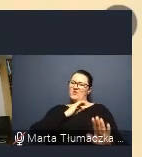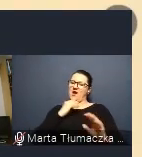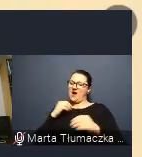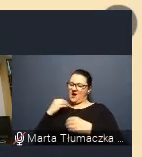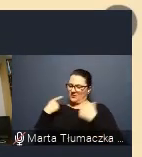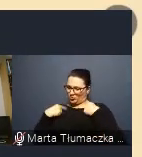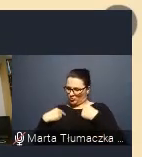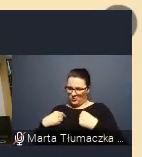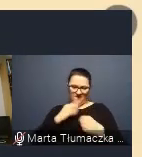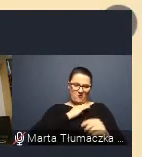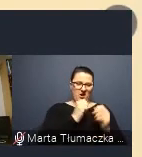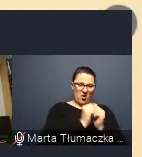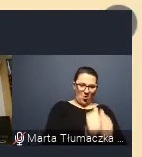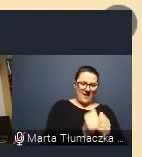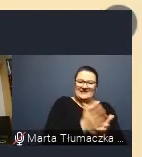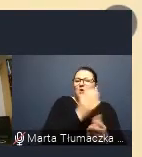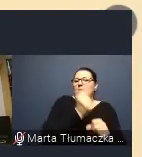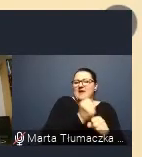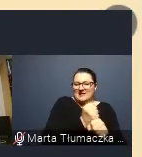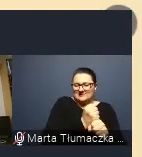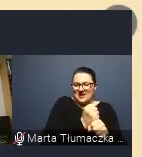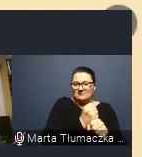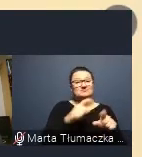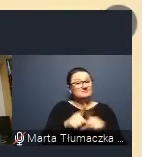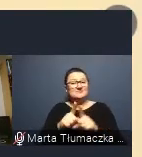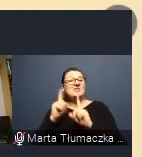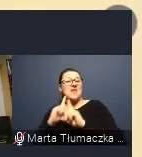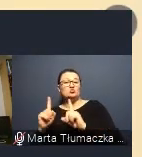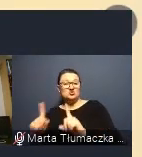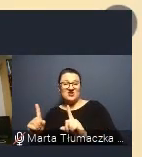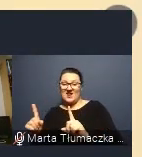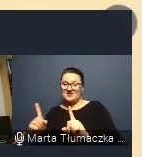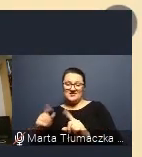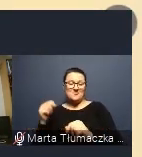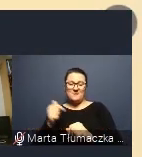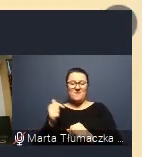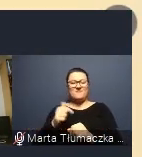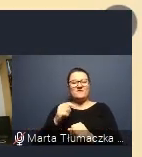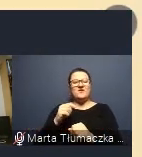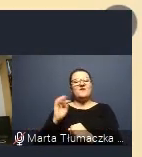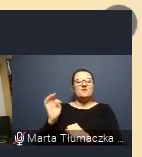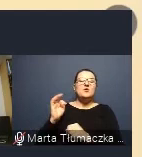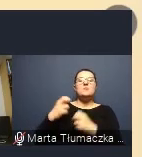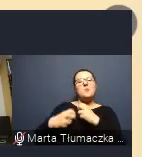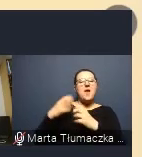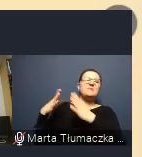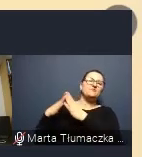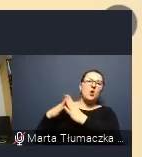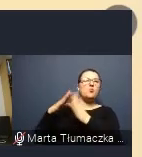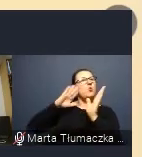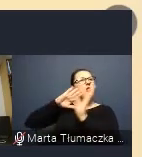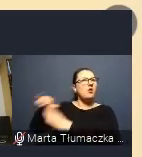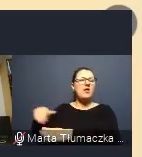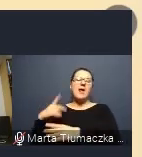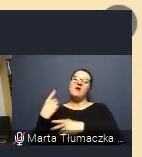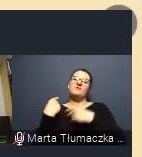bo to jest tylko praca. Tak samo nauczyciel powinien swoje problemy domowe, troski zostawić w domu, a do pracy przyjść